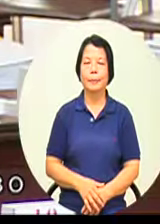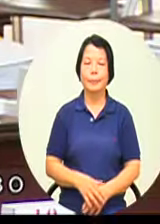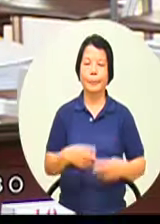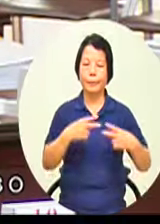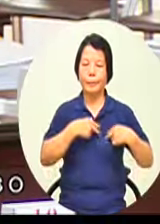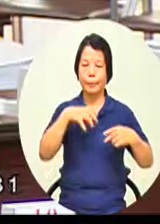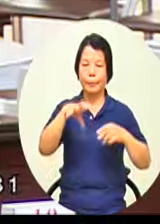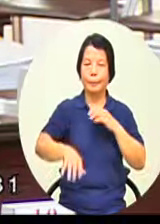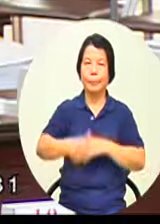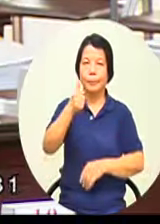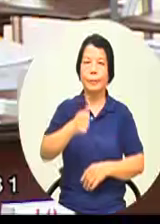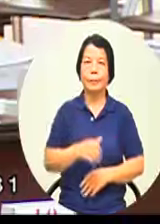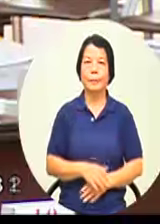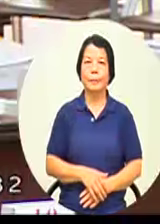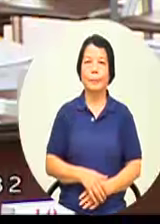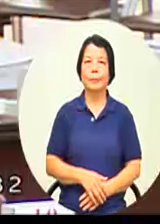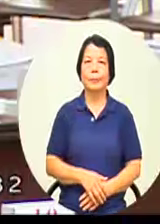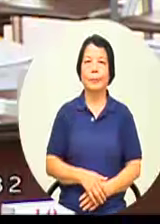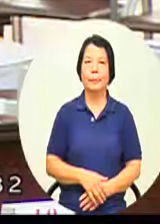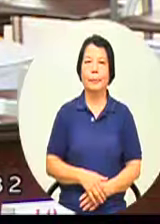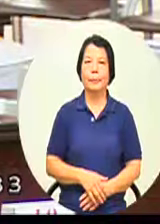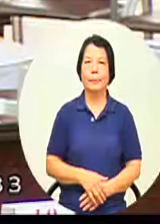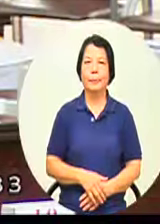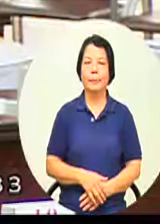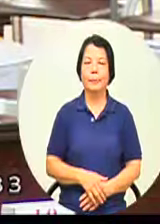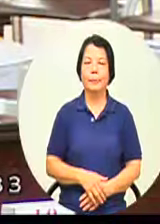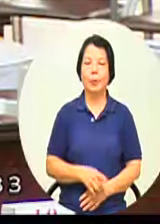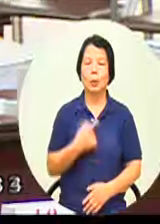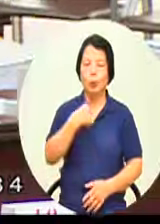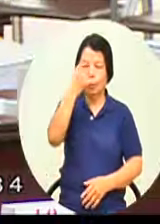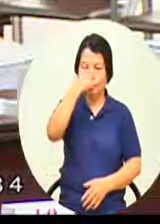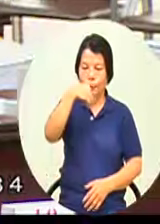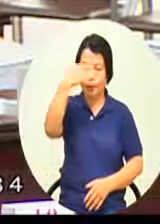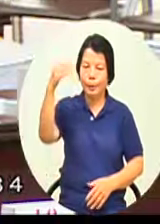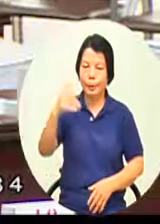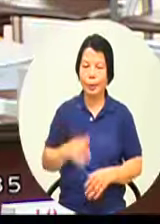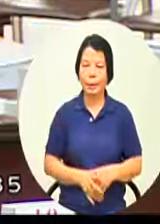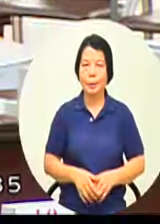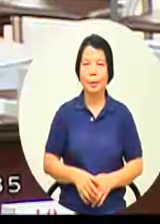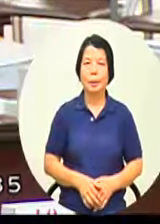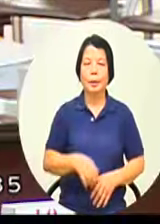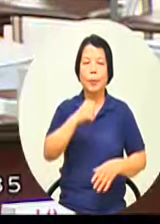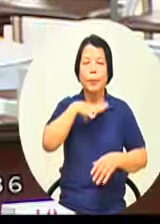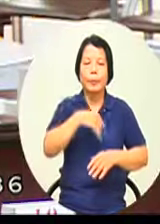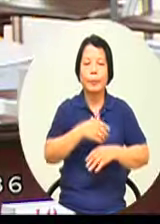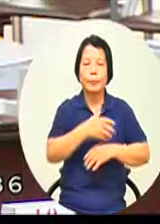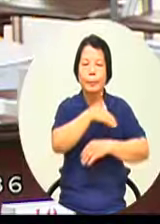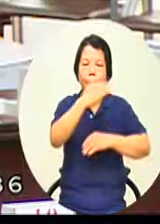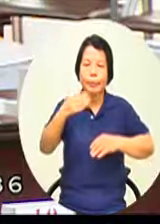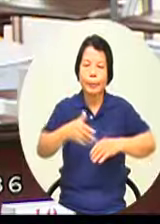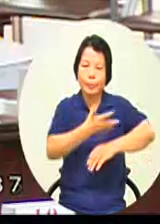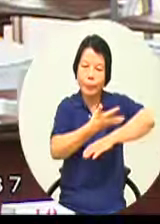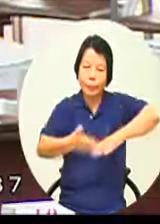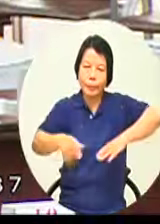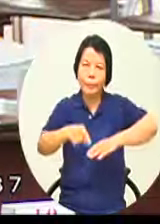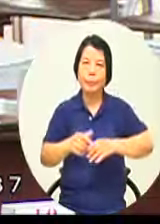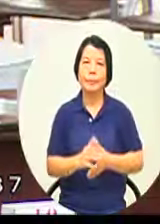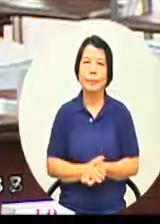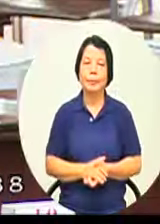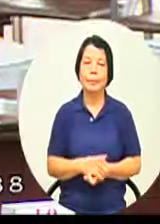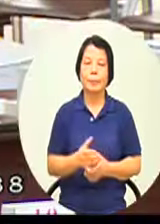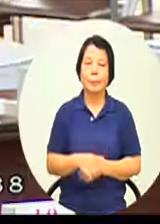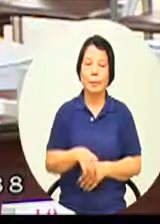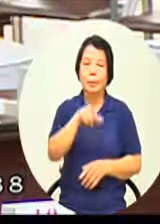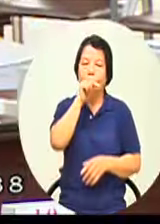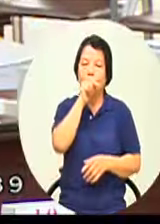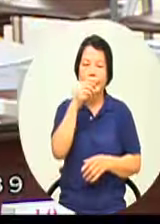局长对不对？吼，我先来，阮彭山边山街啦， 吼、哦，早期的时阵啦，平山街啦，吼、哦，啊，交情的大